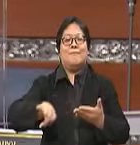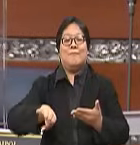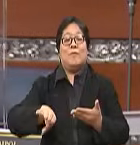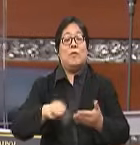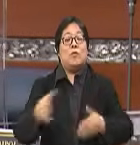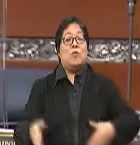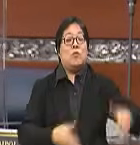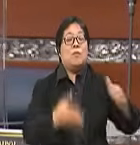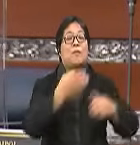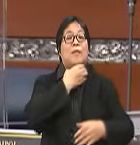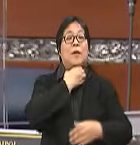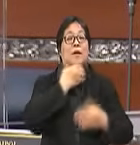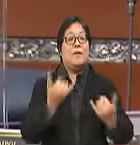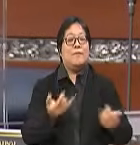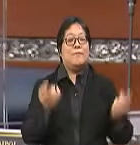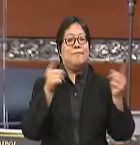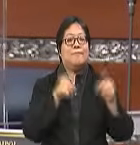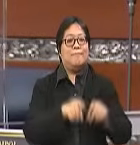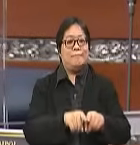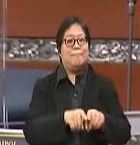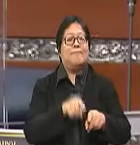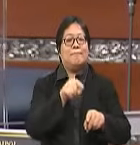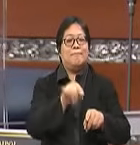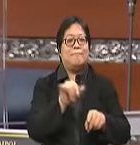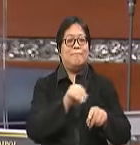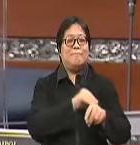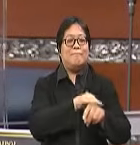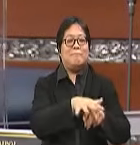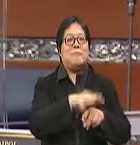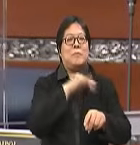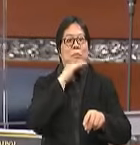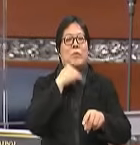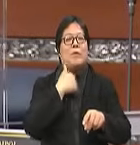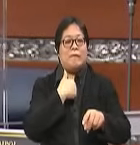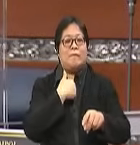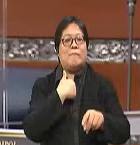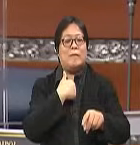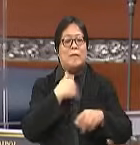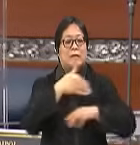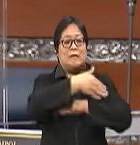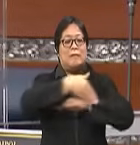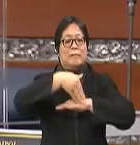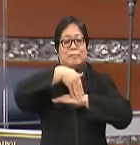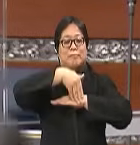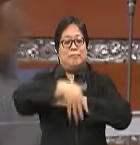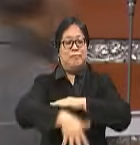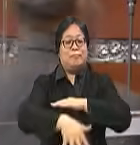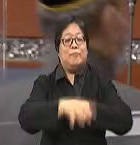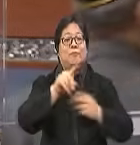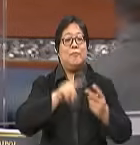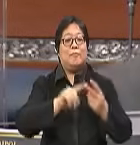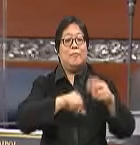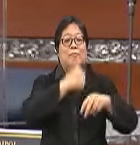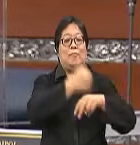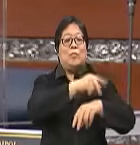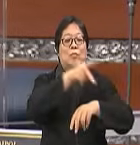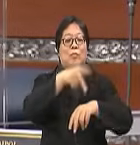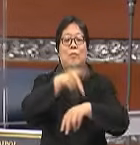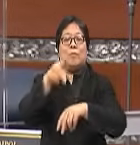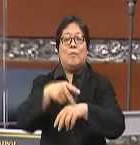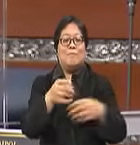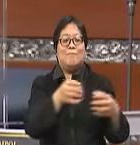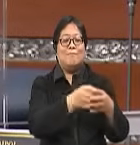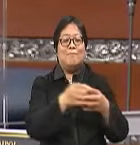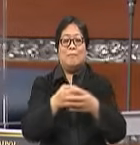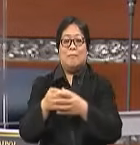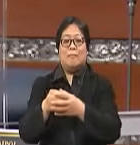Sungai perak ini telah terkesan dengan berlakunya juga pencemaran hakisan tebing dan juga pembentukannya pulau-pulau kecil